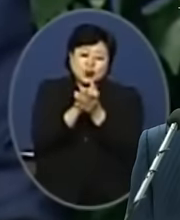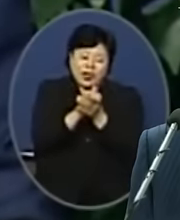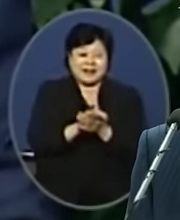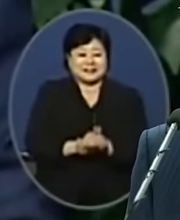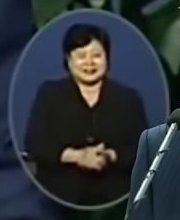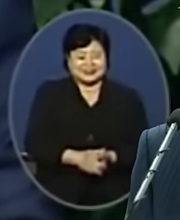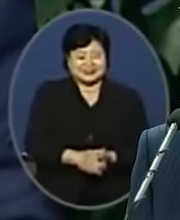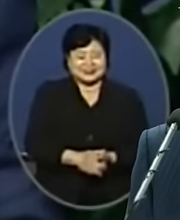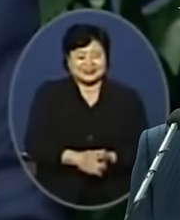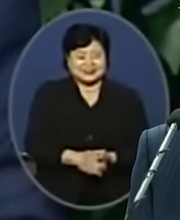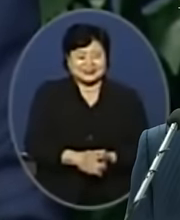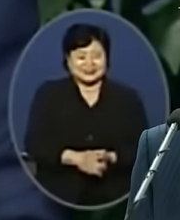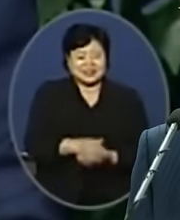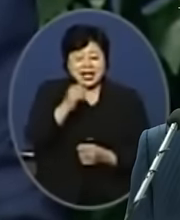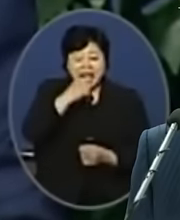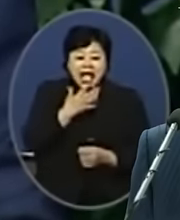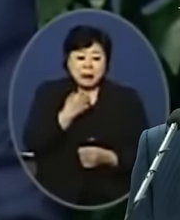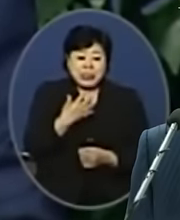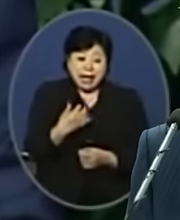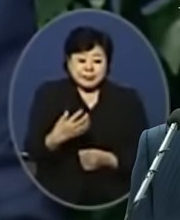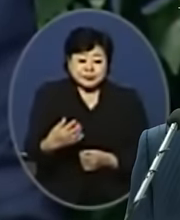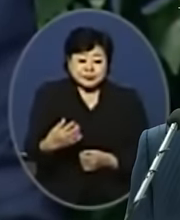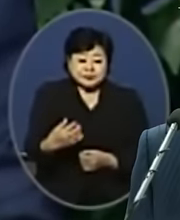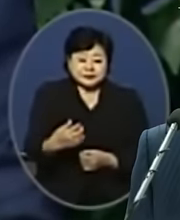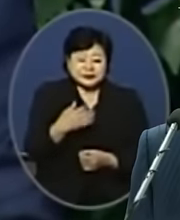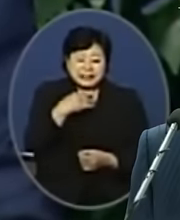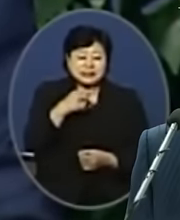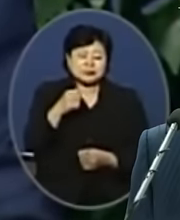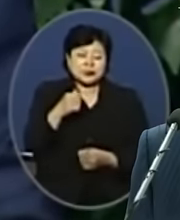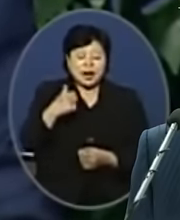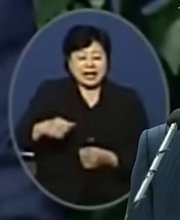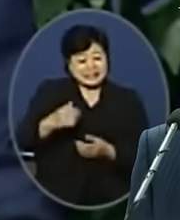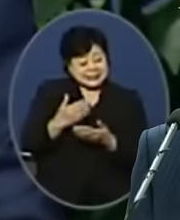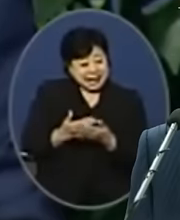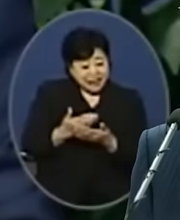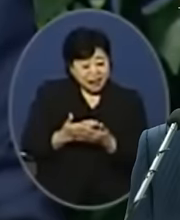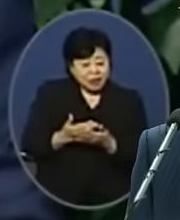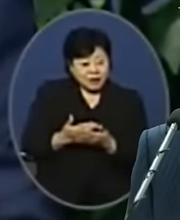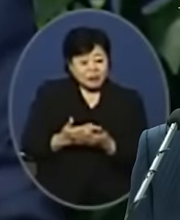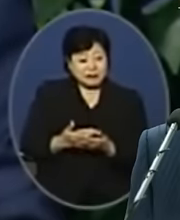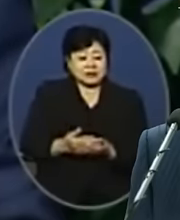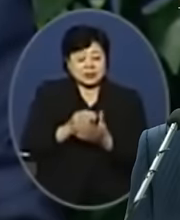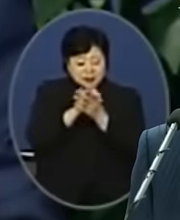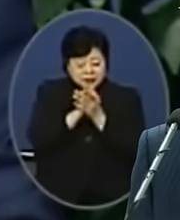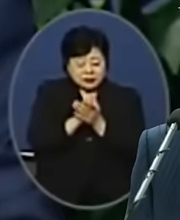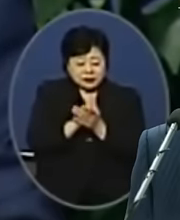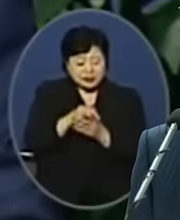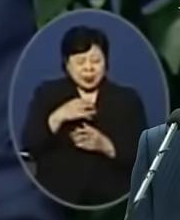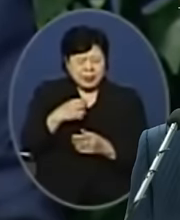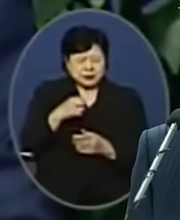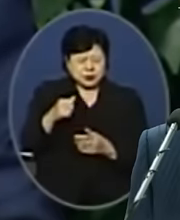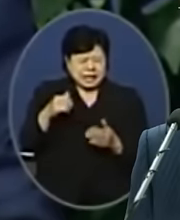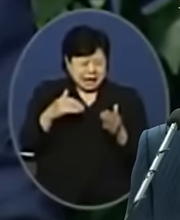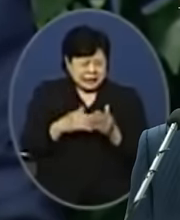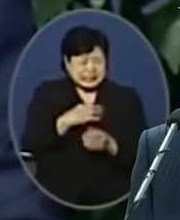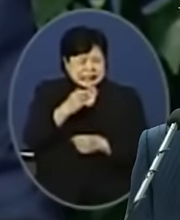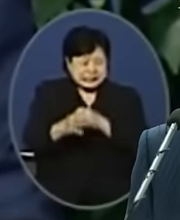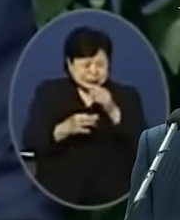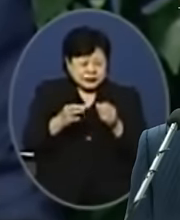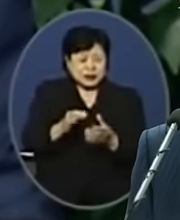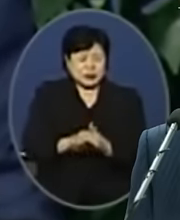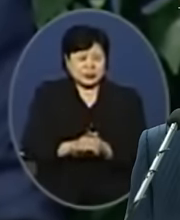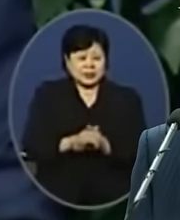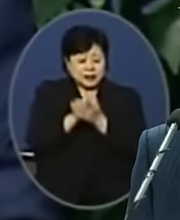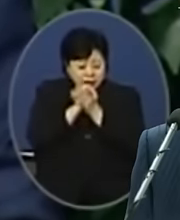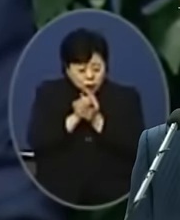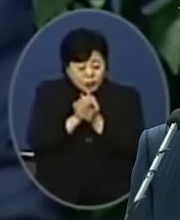기도하십시오. 아브라함이 75세에 아들 달라고 막연히 기도했습니다. 85세까지 10년을